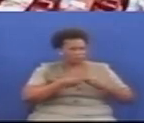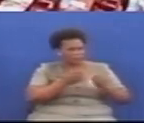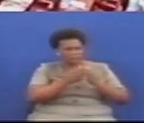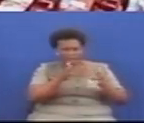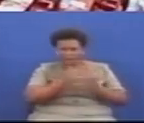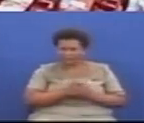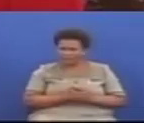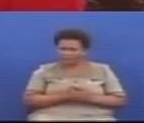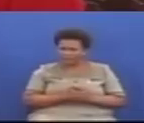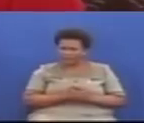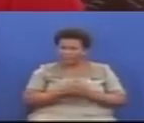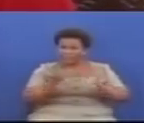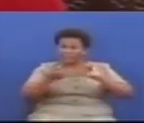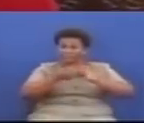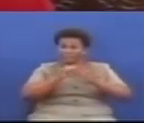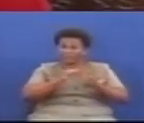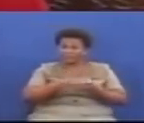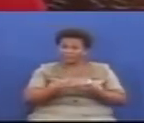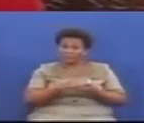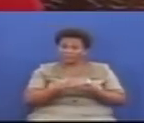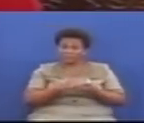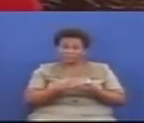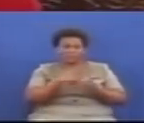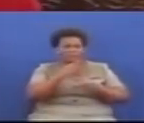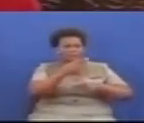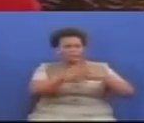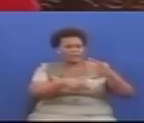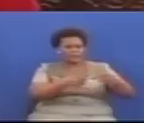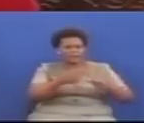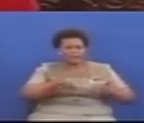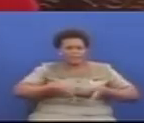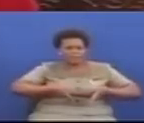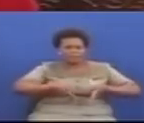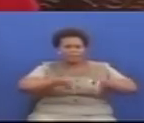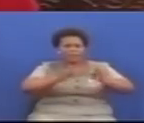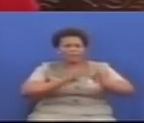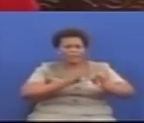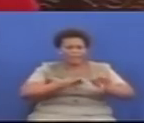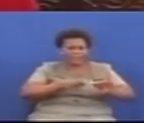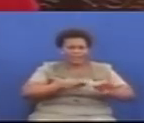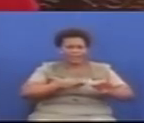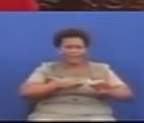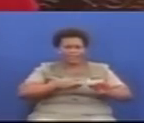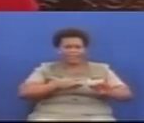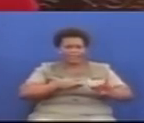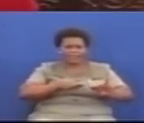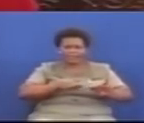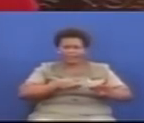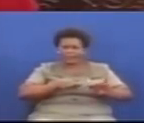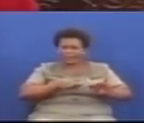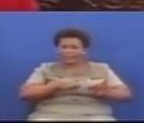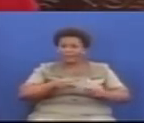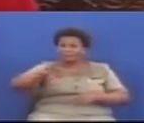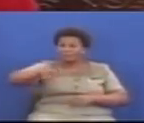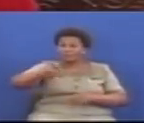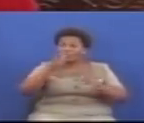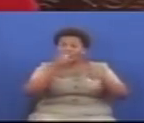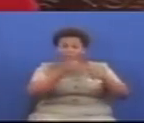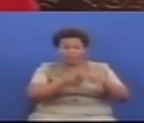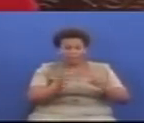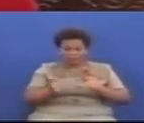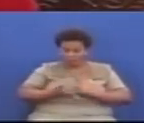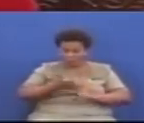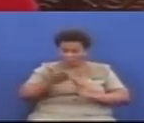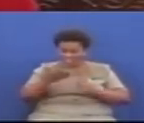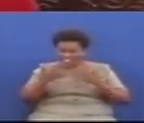Tatizo la kusuasua kwa miradi ya barabara mkoa wa Mara halijaanza kwenye bunge hili tu,